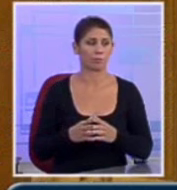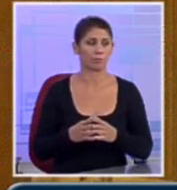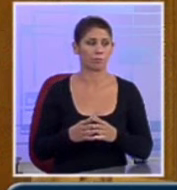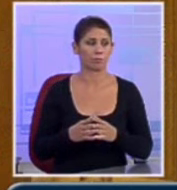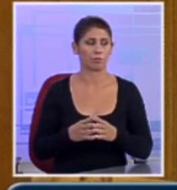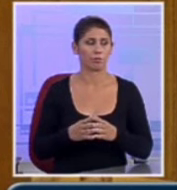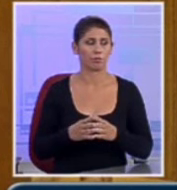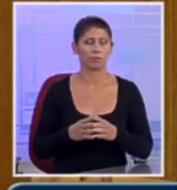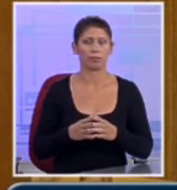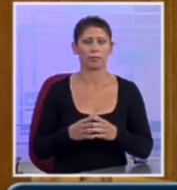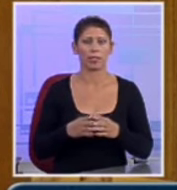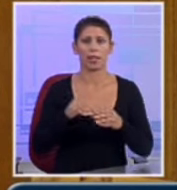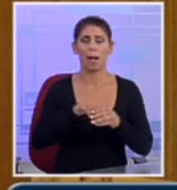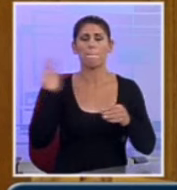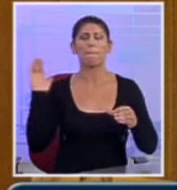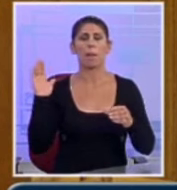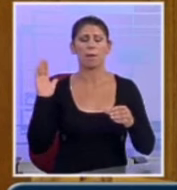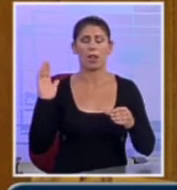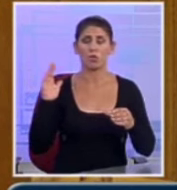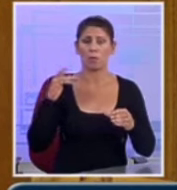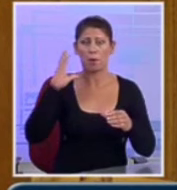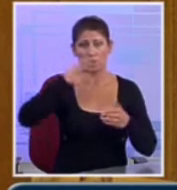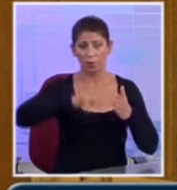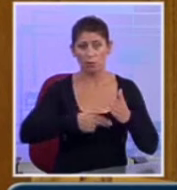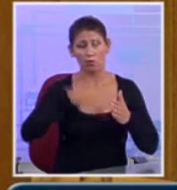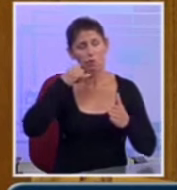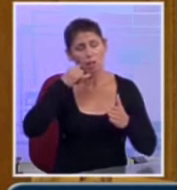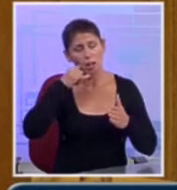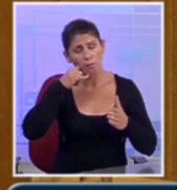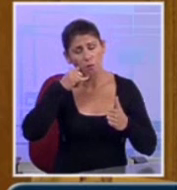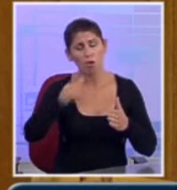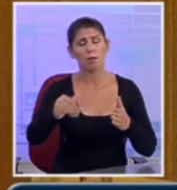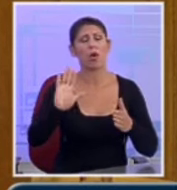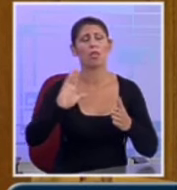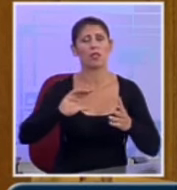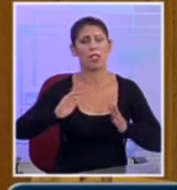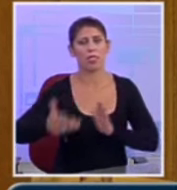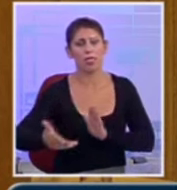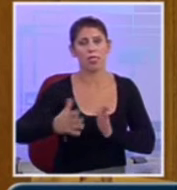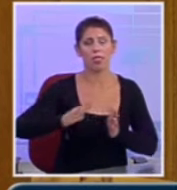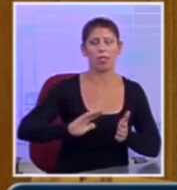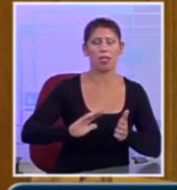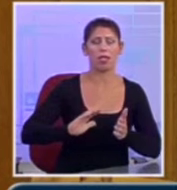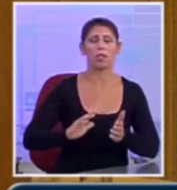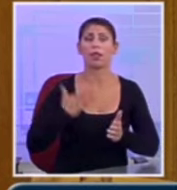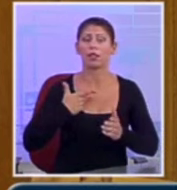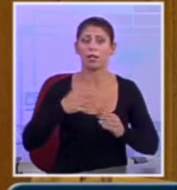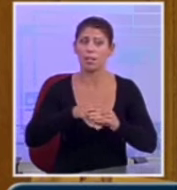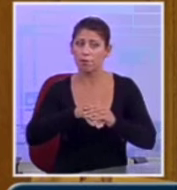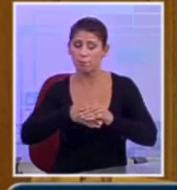κύριε, για να απεμπλακούμε από τα μνημόνια οριστικά χωρίς πανιδρομήσεις, για να βγούμε από την